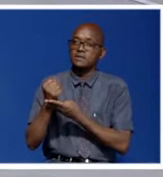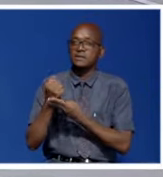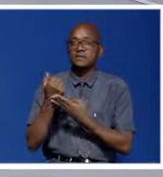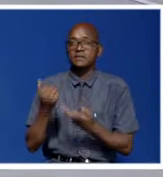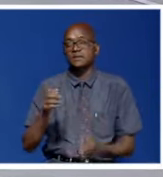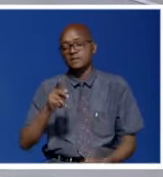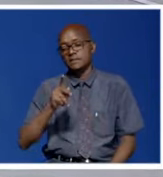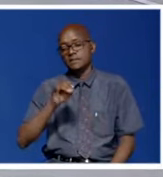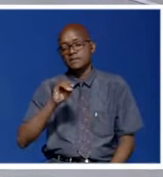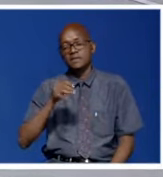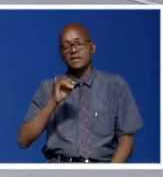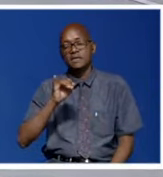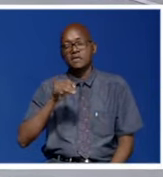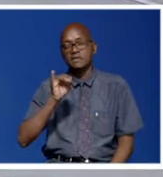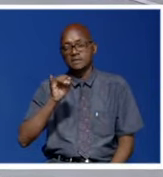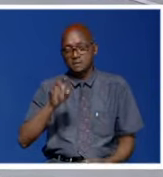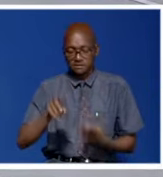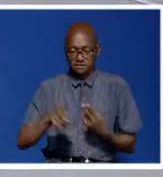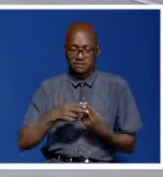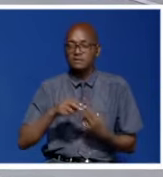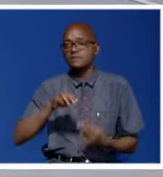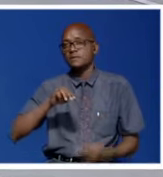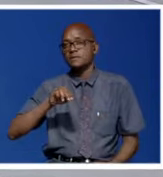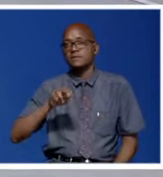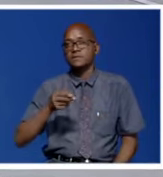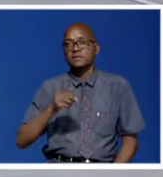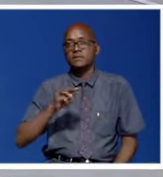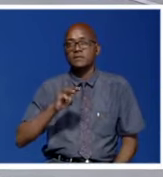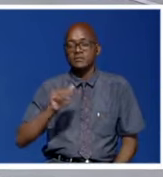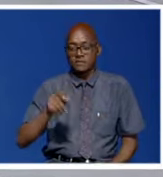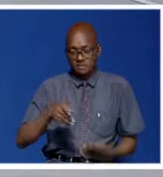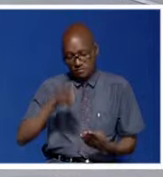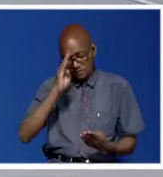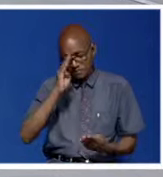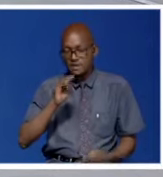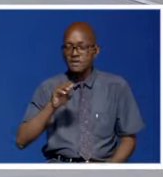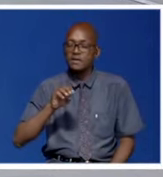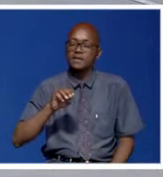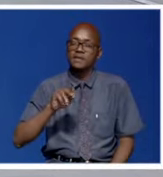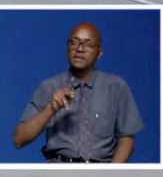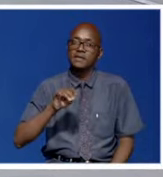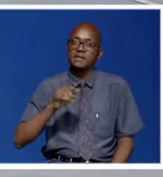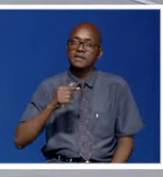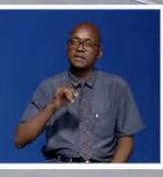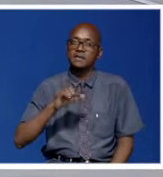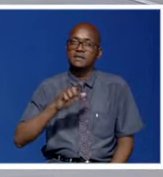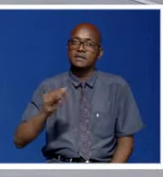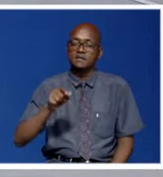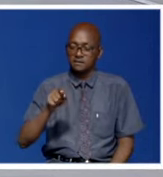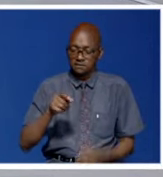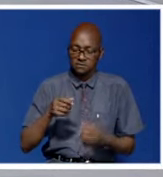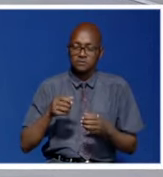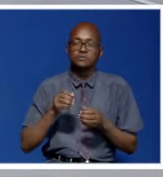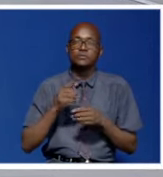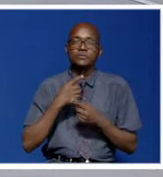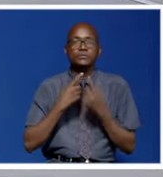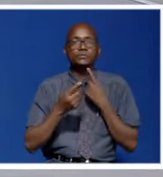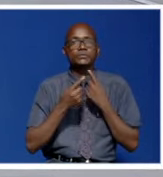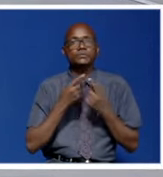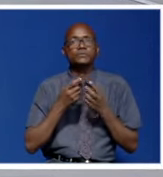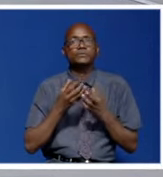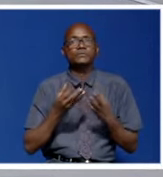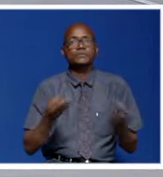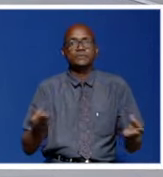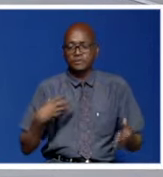Ashatu Kijaji, Dr. Mwigulu Nchemba pamoja naye Profesa Kitila Mkumbo. Kubwa zaidi ilikuwa ni kujadiliana namna